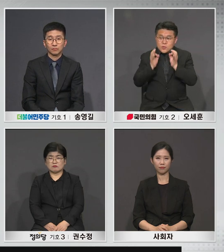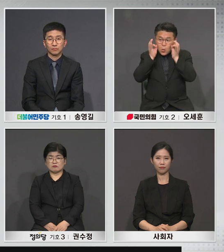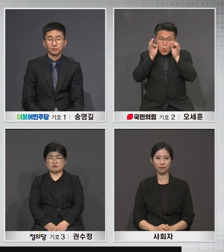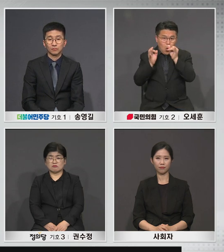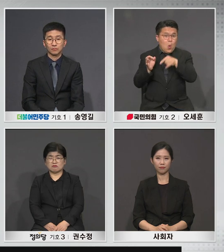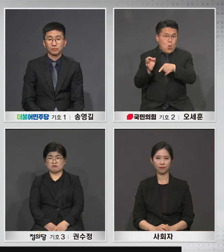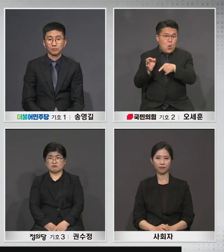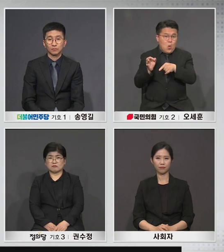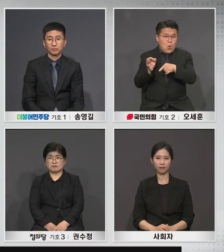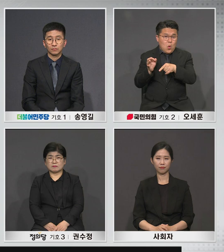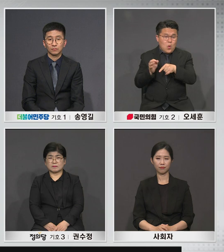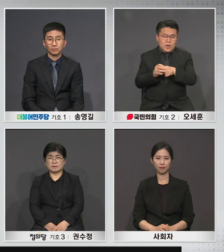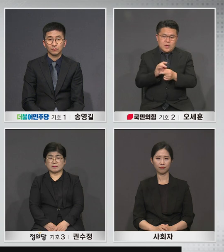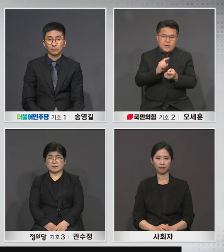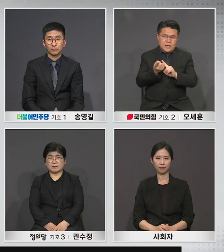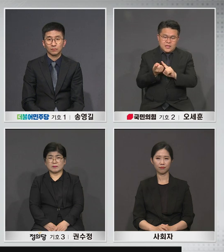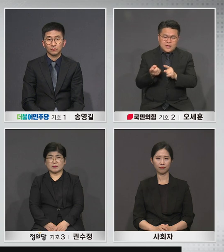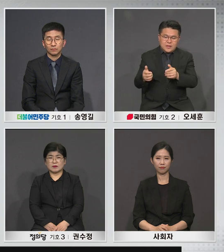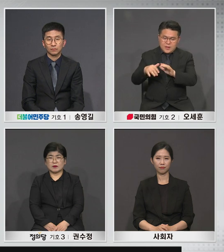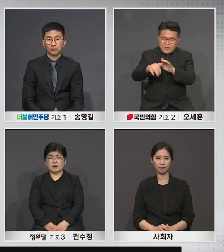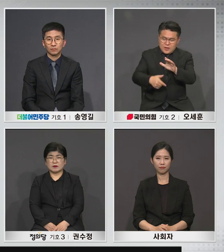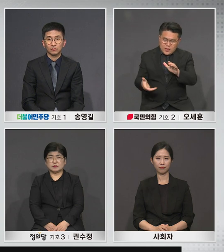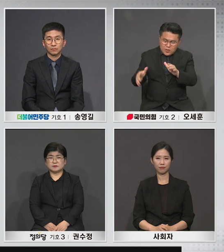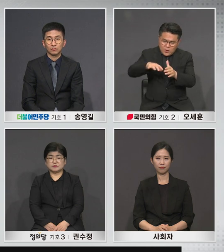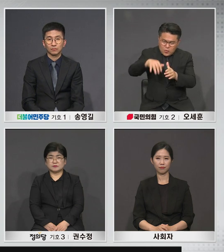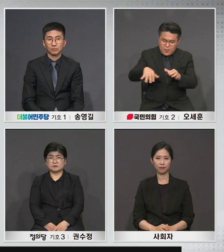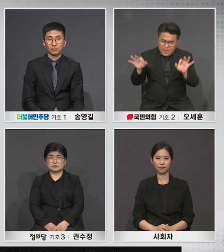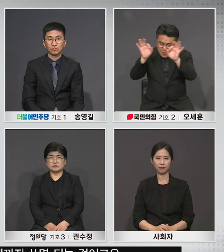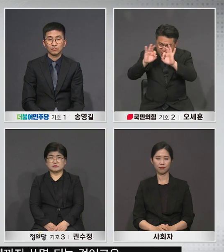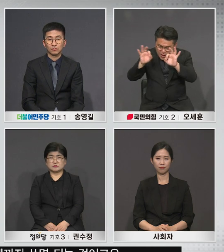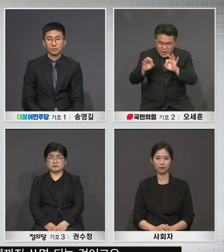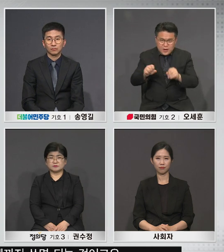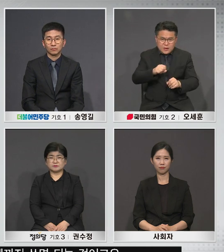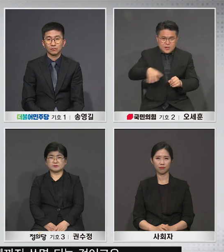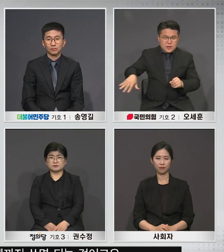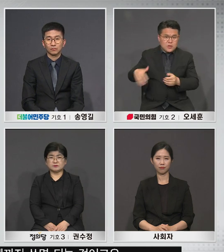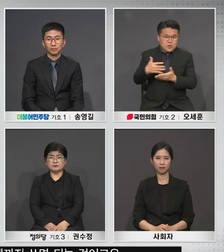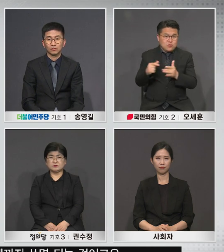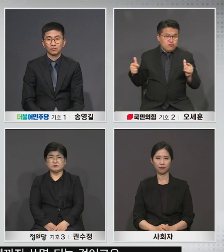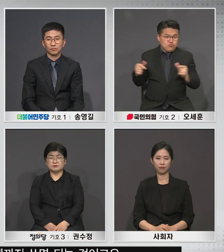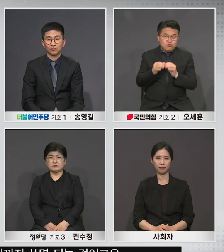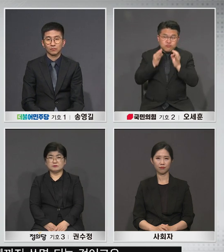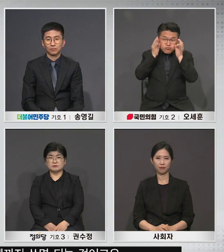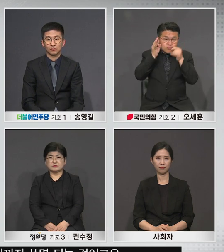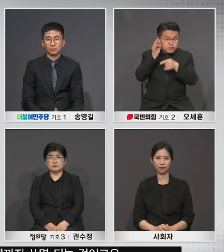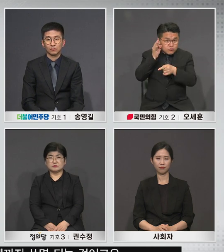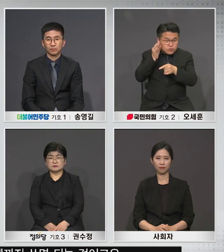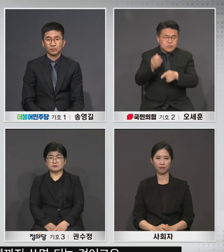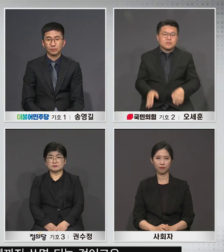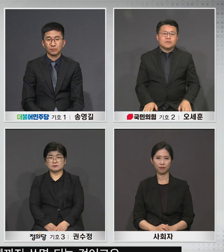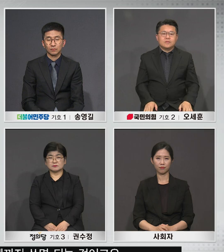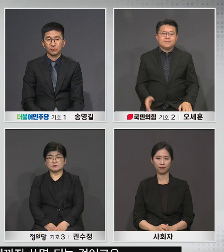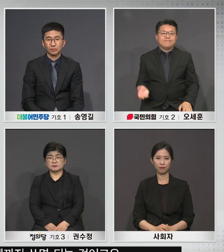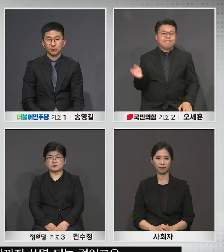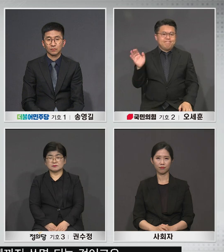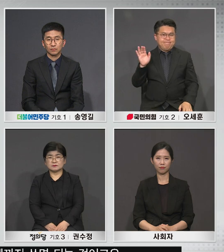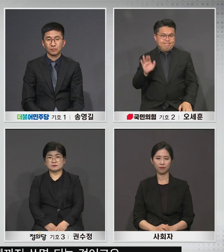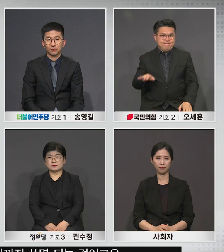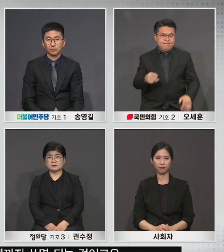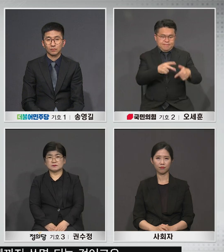아닙니다. 대체 매립지도 찾고 쓰레기 양도 줄이고 이렇게 하는 노력은 계속 할 텐데요. 그러나